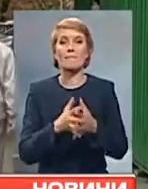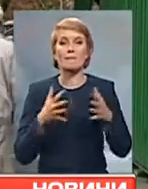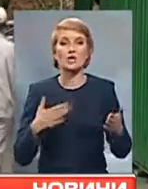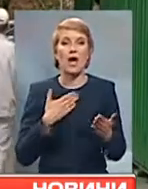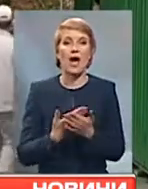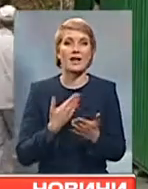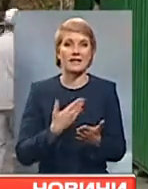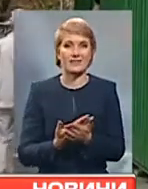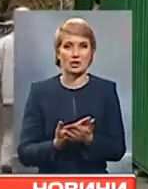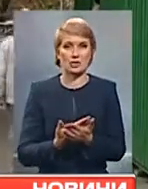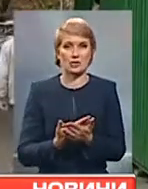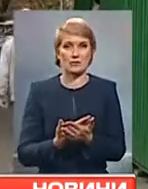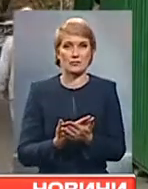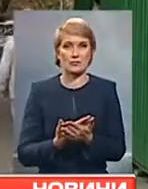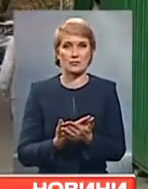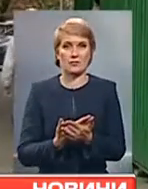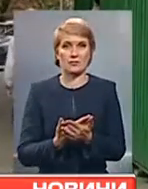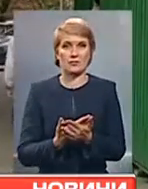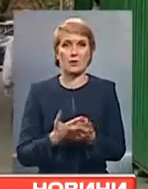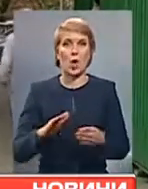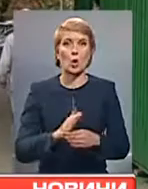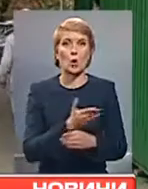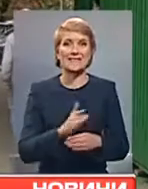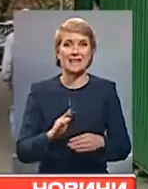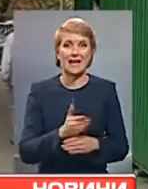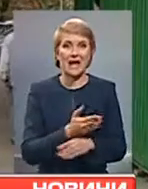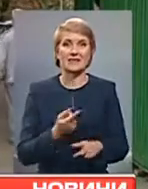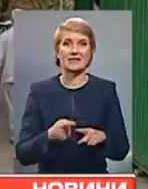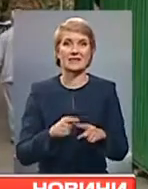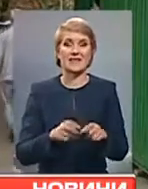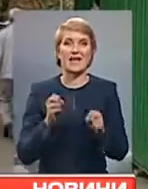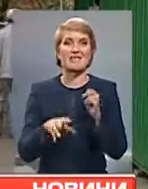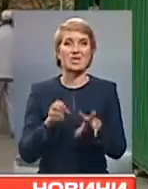активніше розділяти оці відходи.